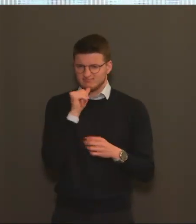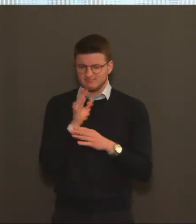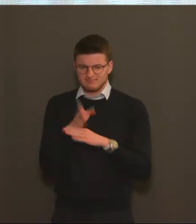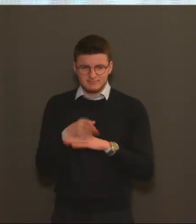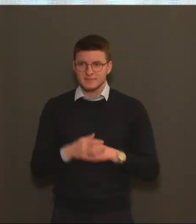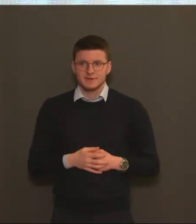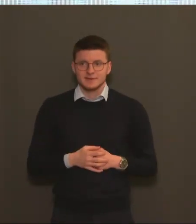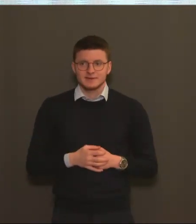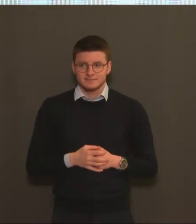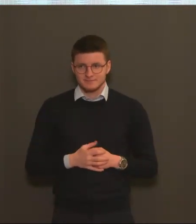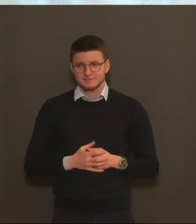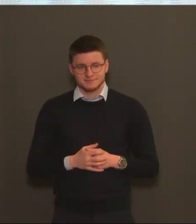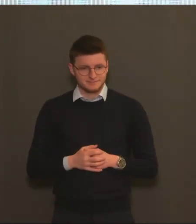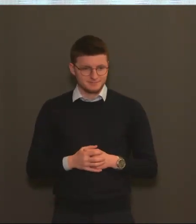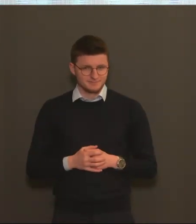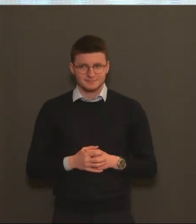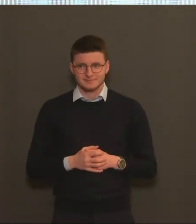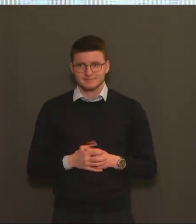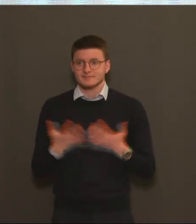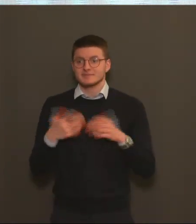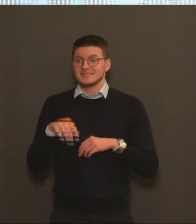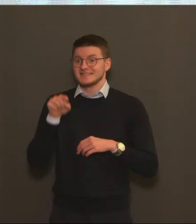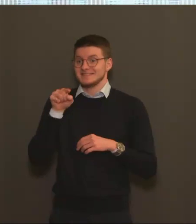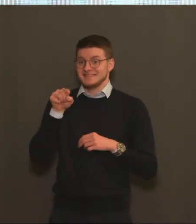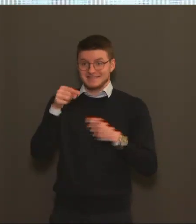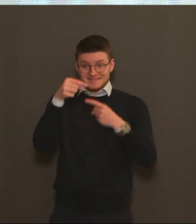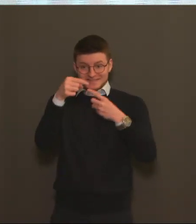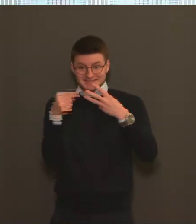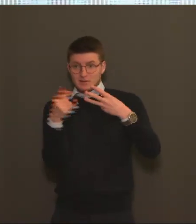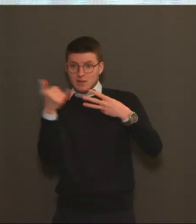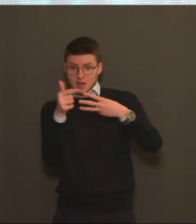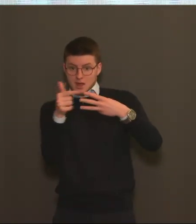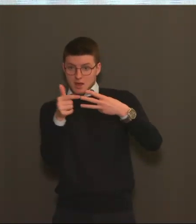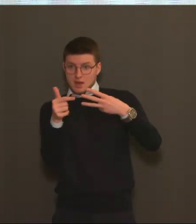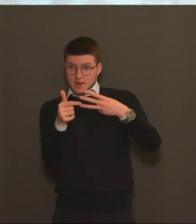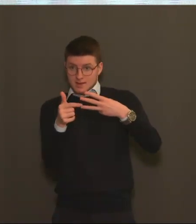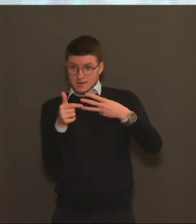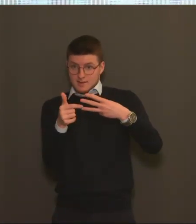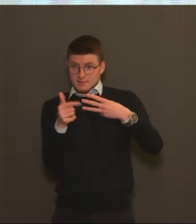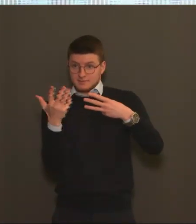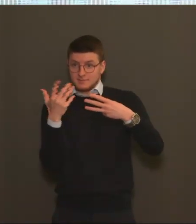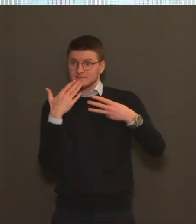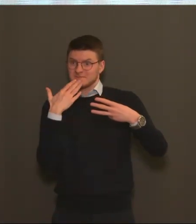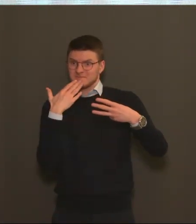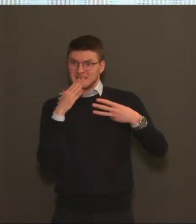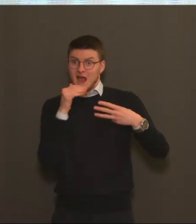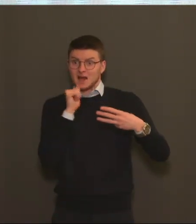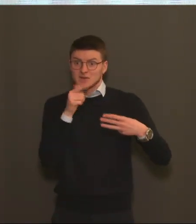Op die dagen kan u de recentste COVID-cijfers dus het best consulteren voor 4 uur.